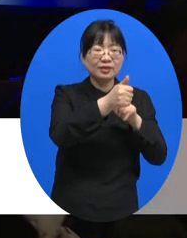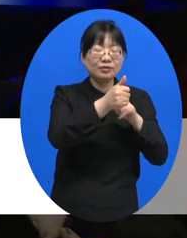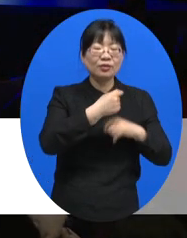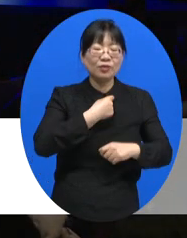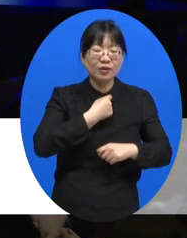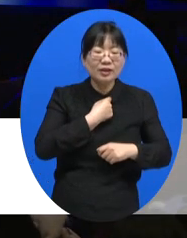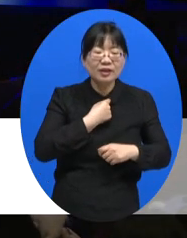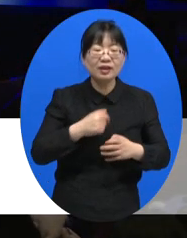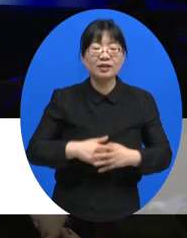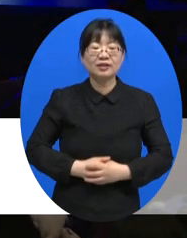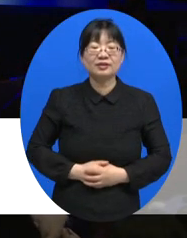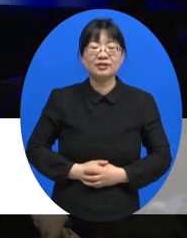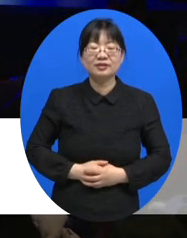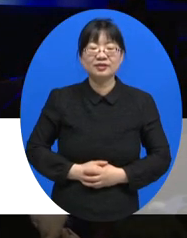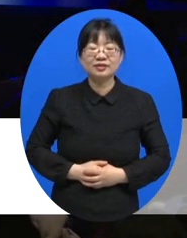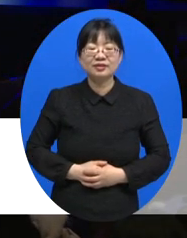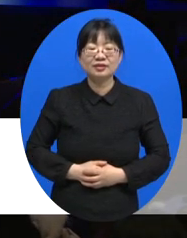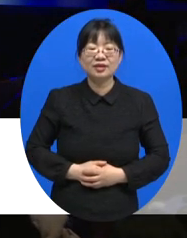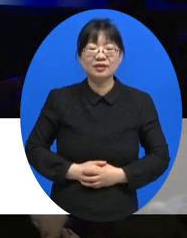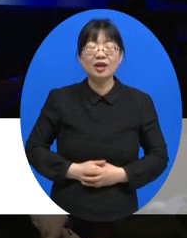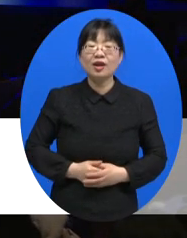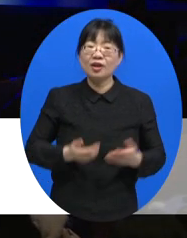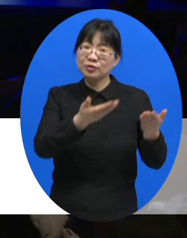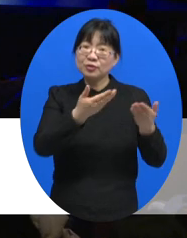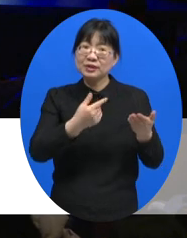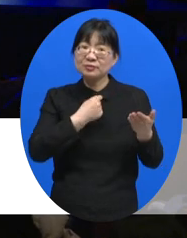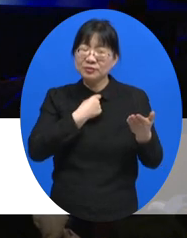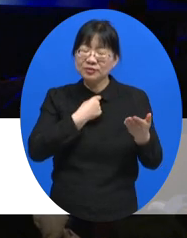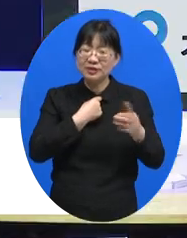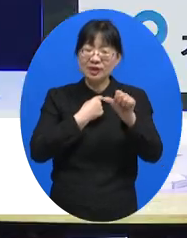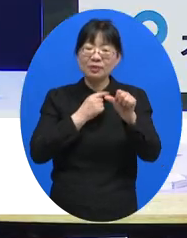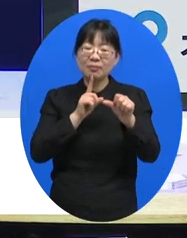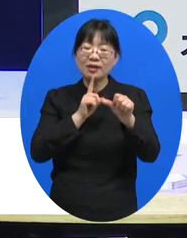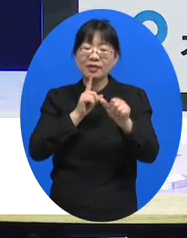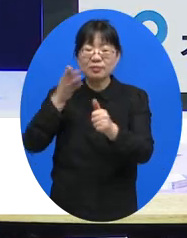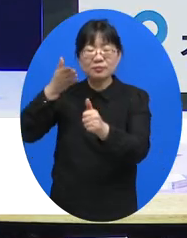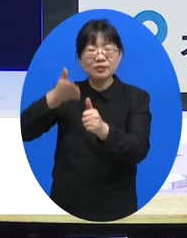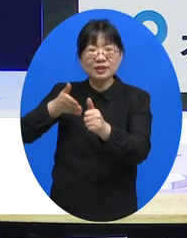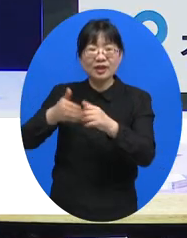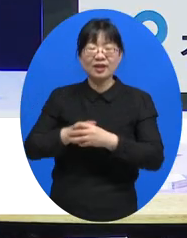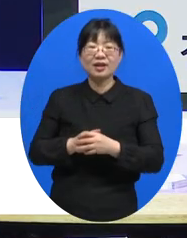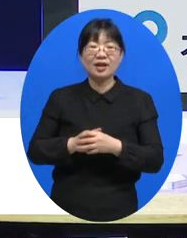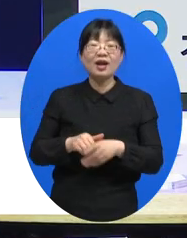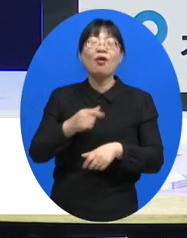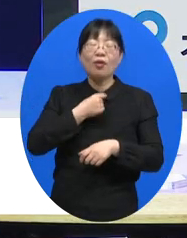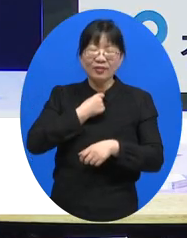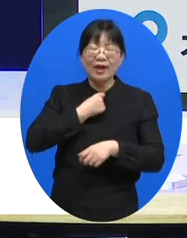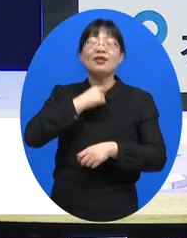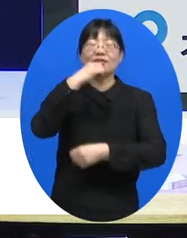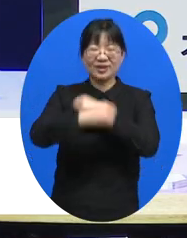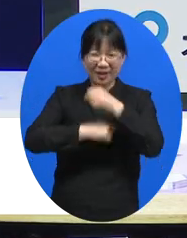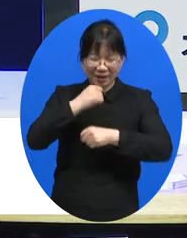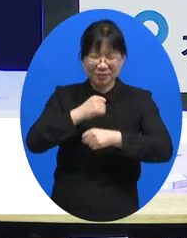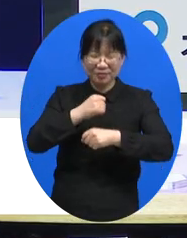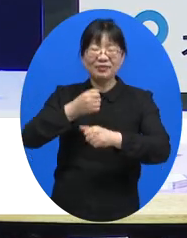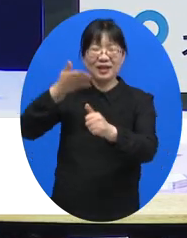도지사님이 바라는 경청봉에 해주고 싶은 다섯 마디를 정해주시면 감사하겠습니다. 하고 싶은 대로 해.